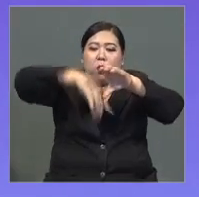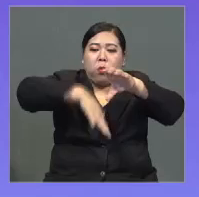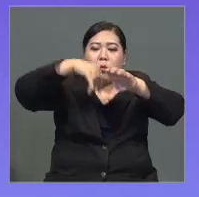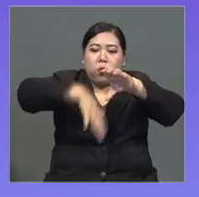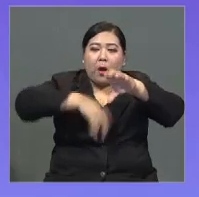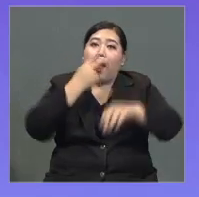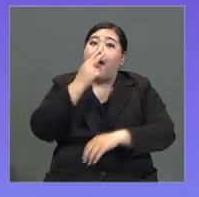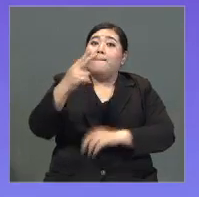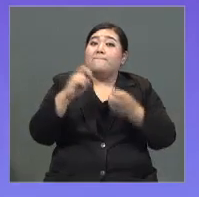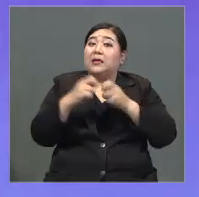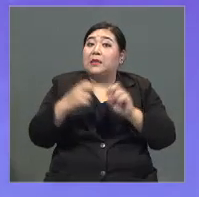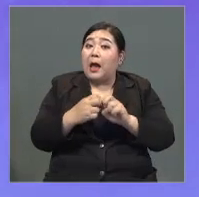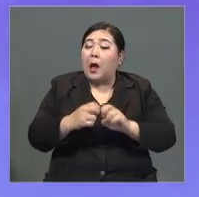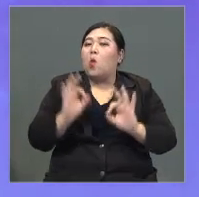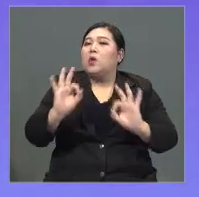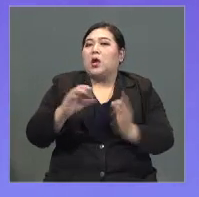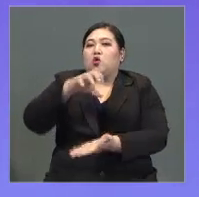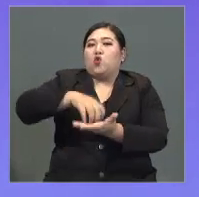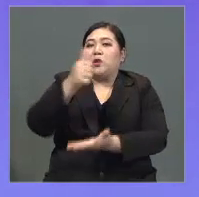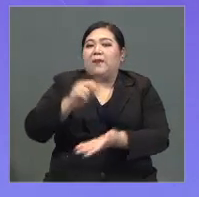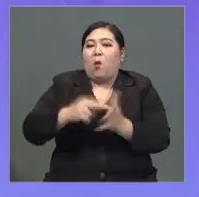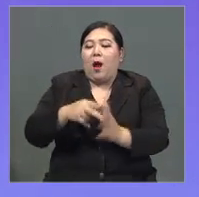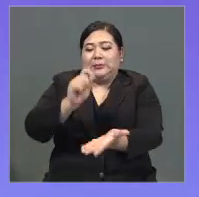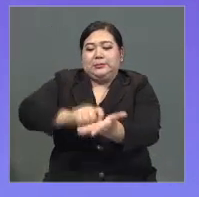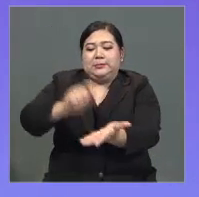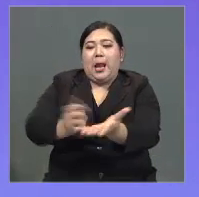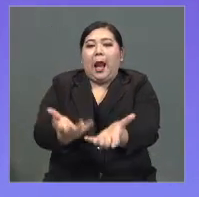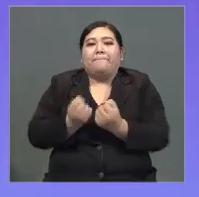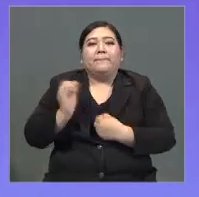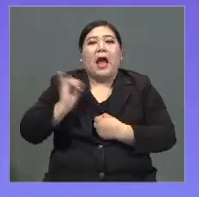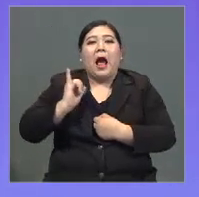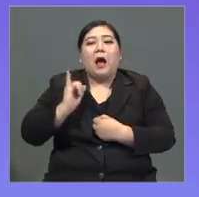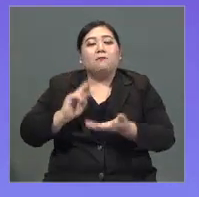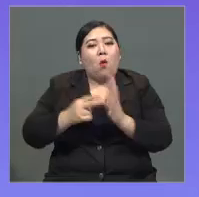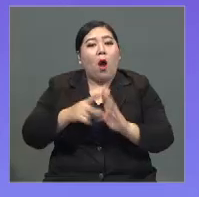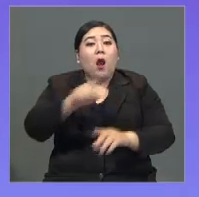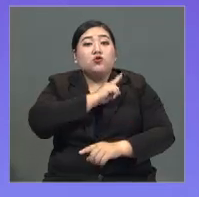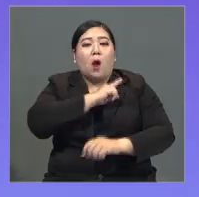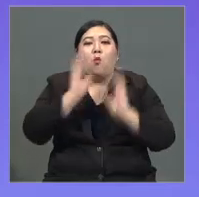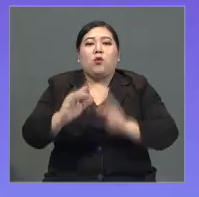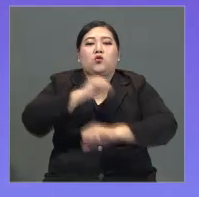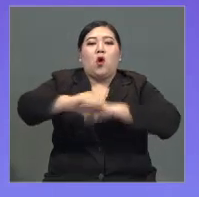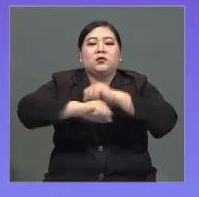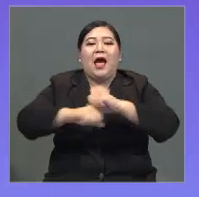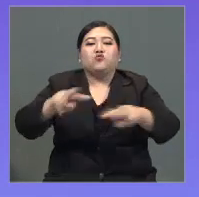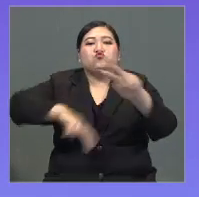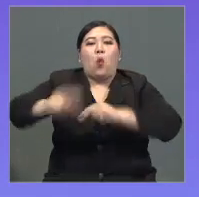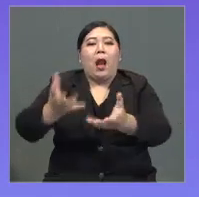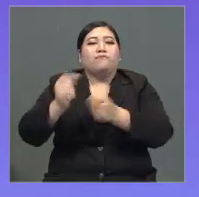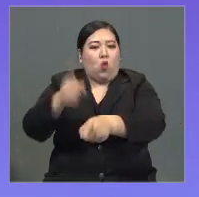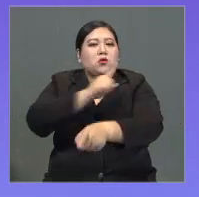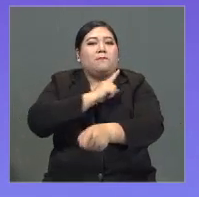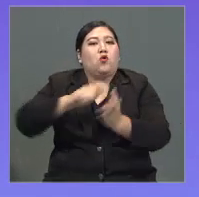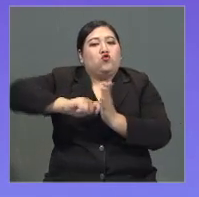ห็นปัญหาแล้วก่อนที่จะรับมอบอันนี้ถือว่าเป็นภาระของเจ้าหน้าที่ที่ทำการตรวจรับเลยแหละว่าจาก